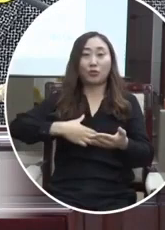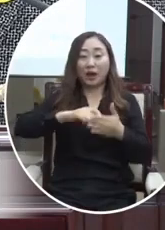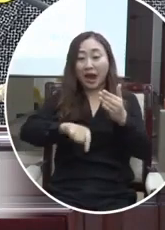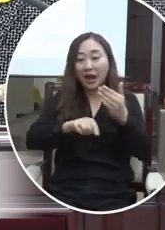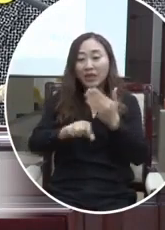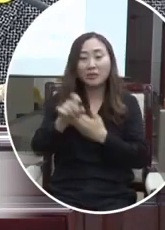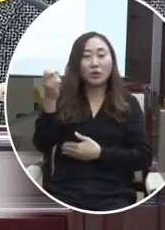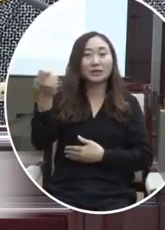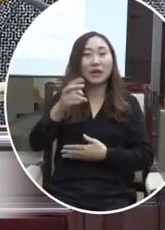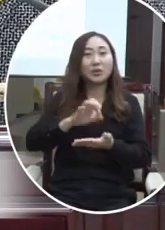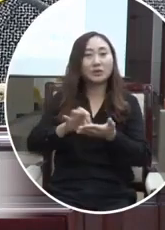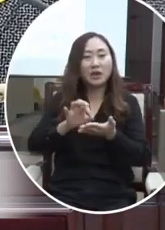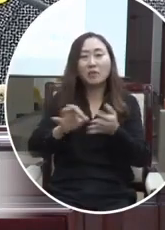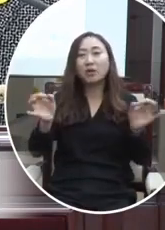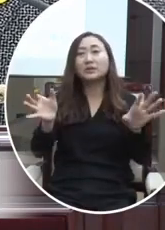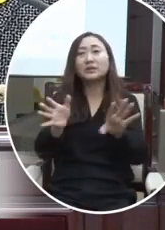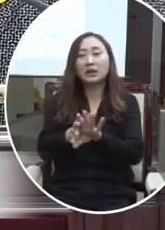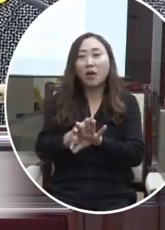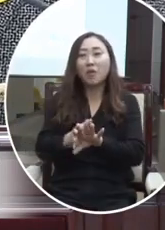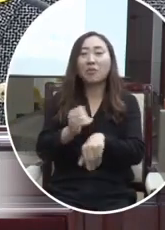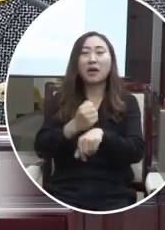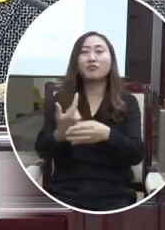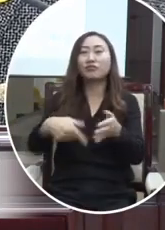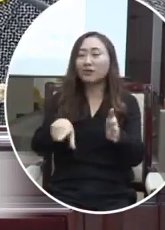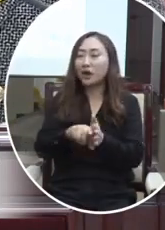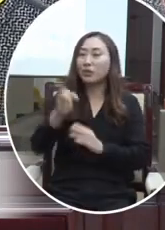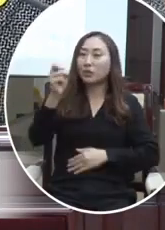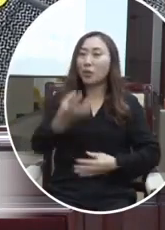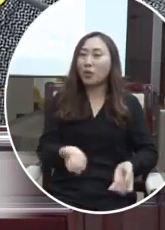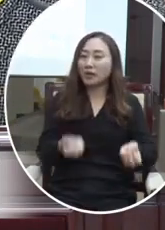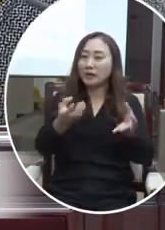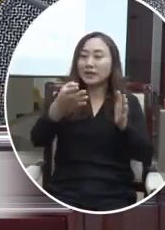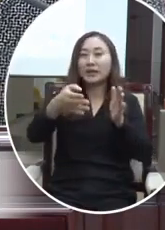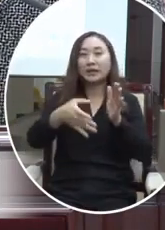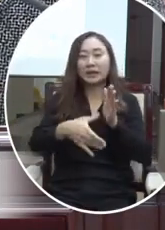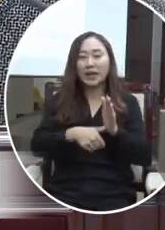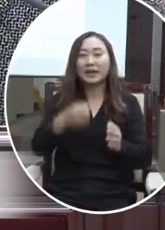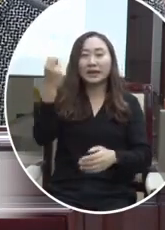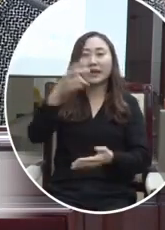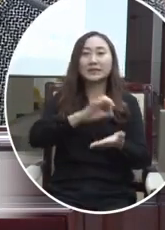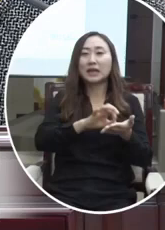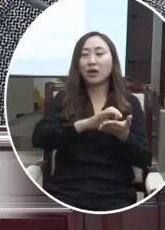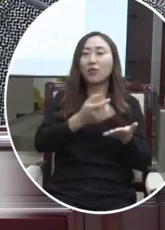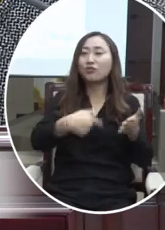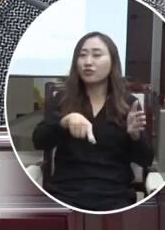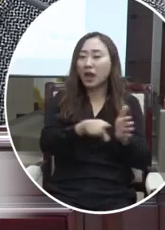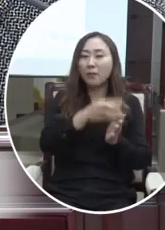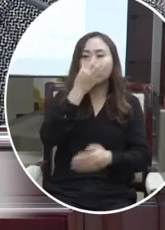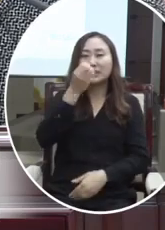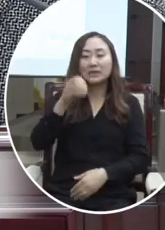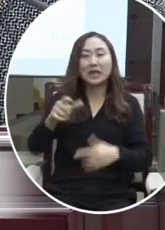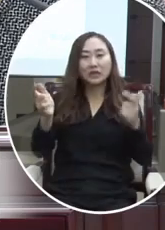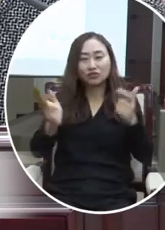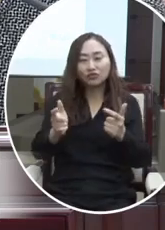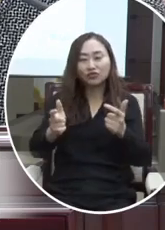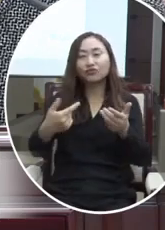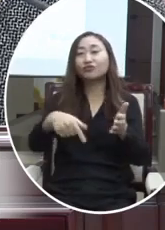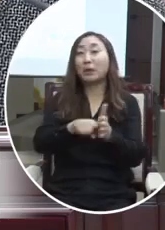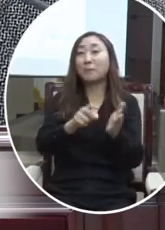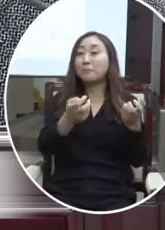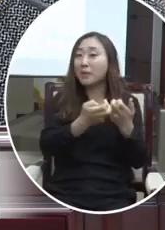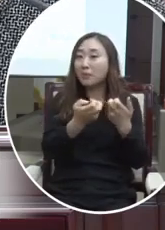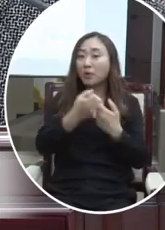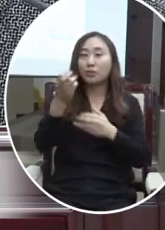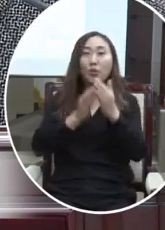일회용컵 사용 및 반입 금지한 제로청산 캠페인, 관내 행사 시 분리배출 및 다회용기 사용을 통한 쓰레기 배출량